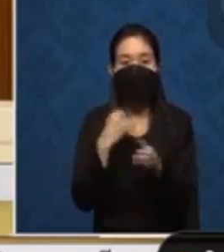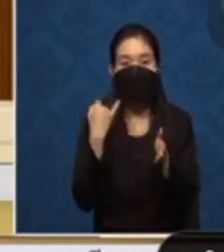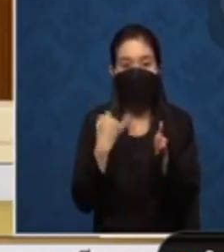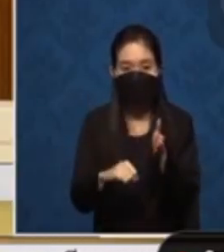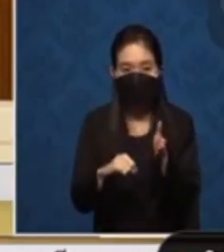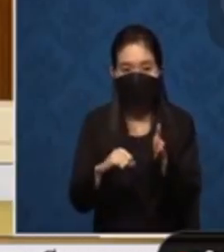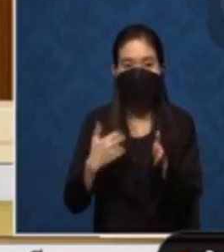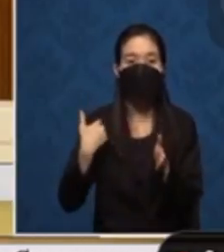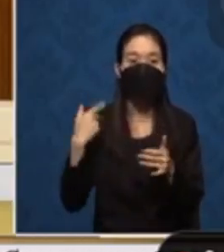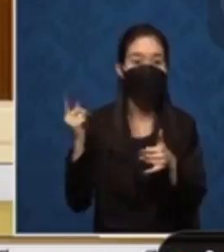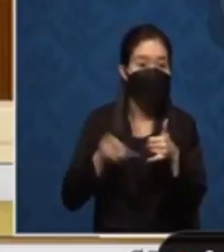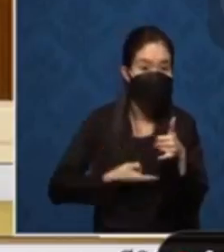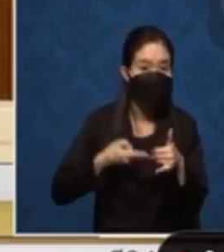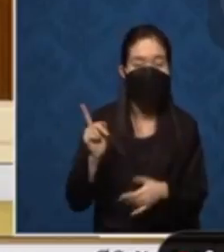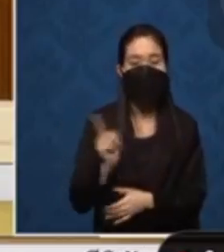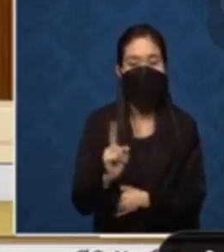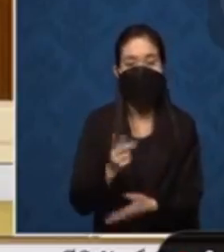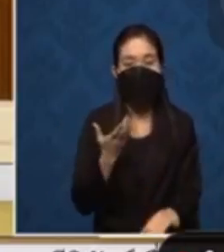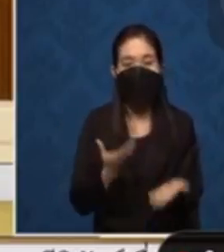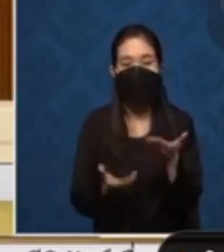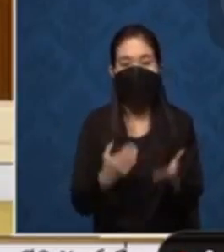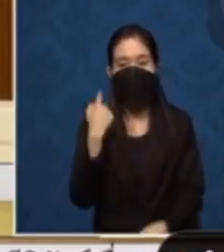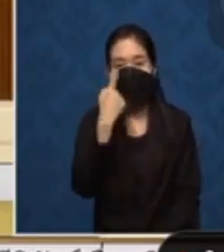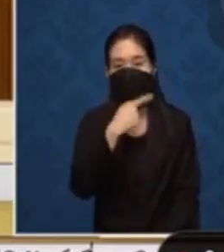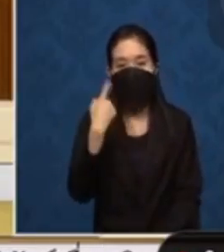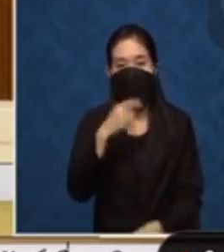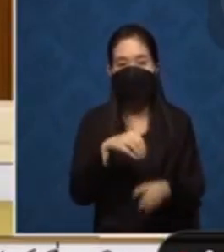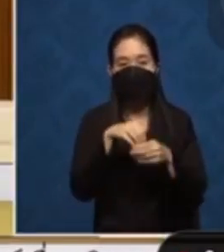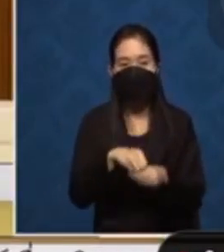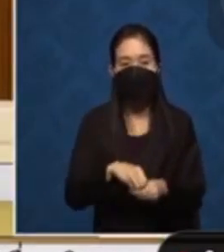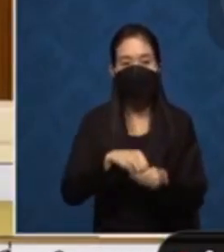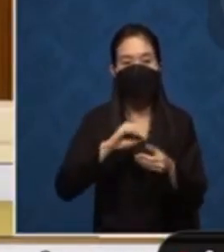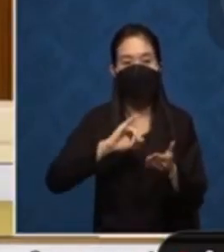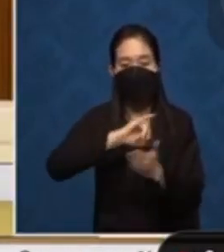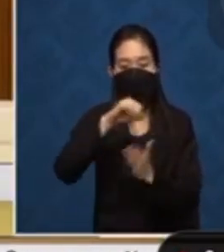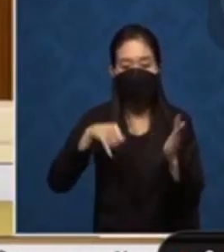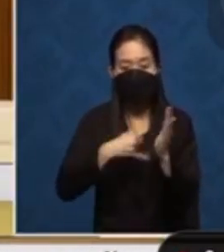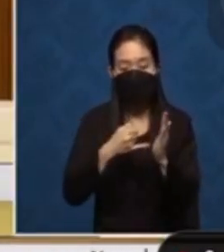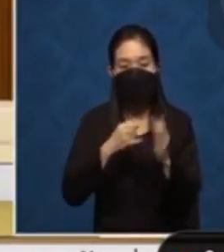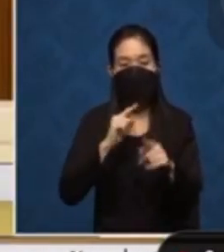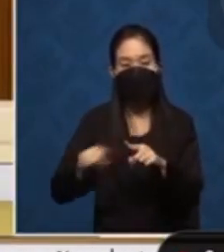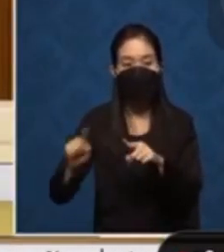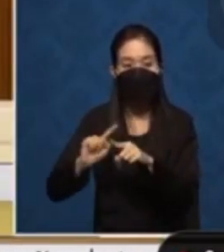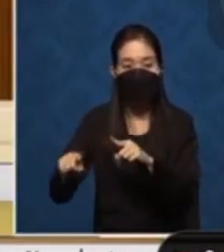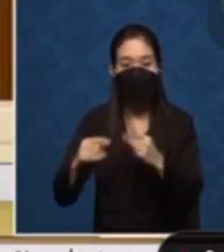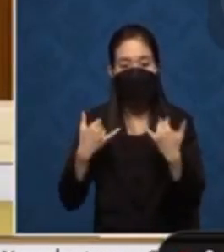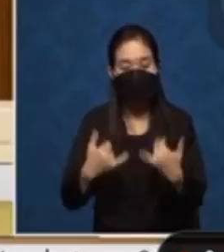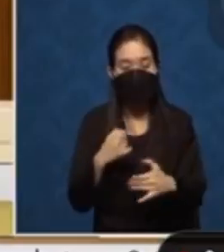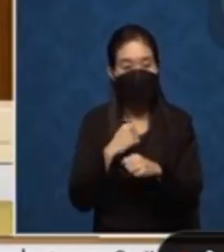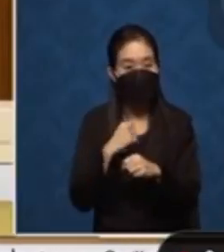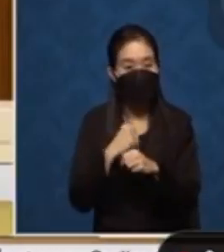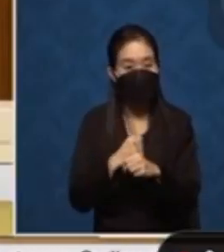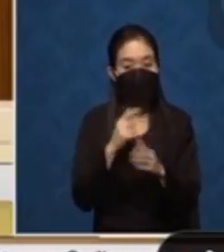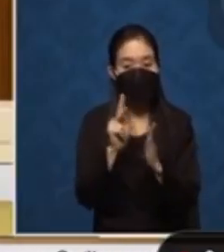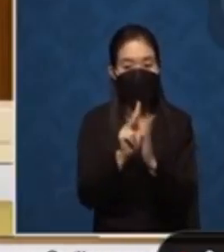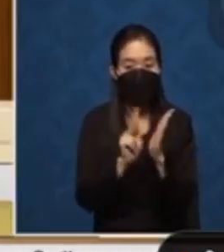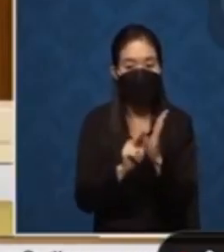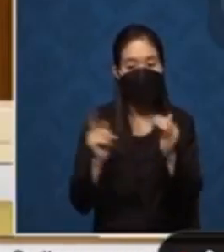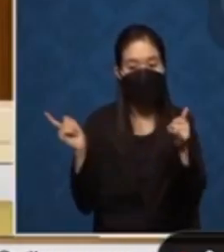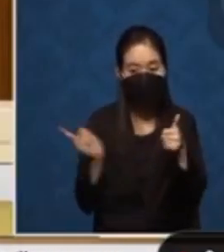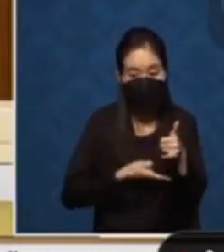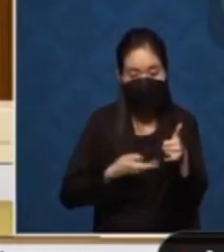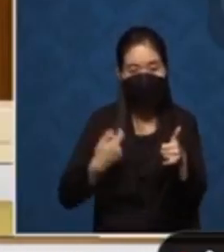อสารทหารในตางจหวัดมีรายงานว่ามีบคคลพลเลือนถูกดำนือนขดีรวมทงสิ้น 14